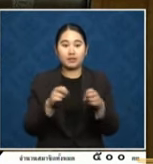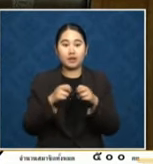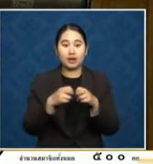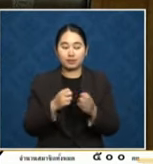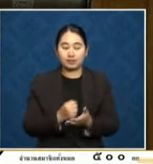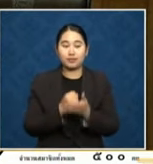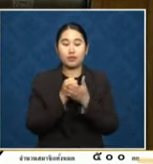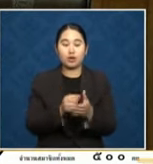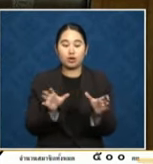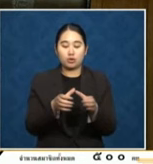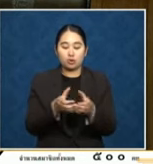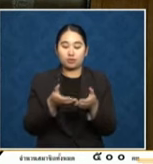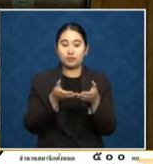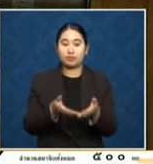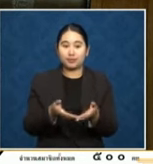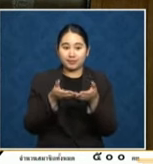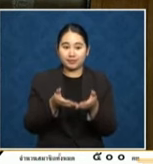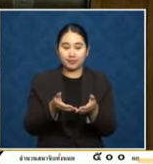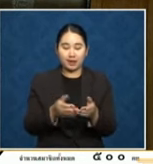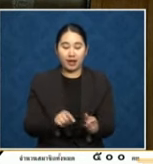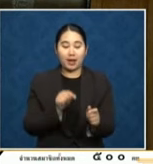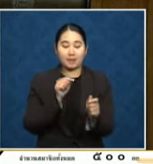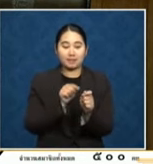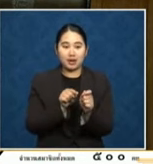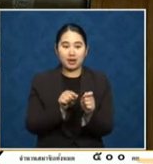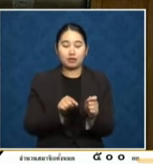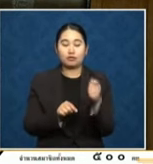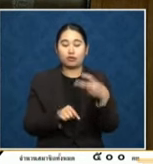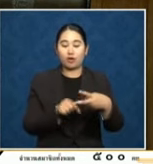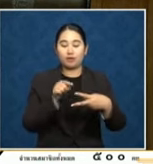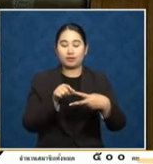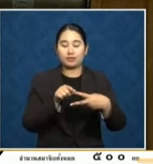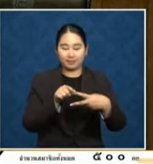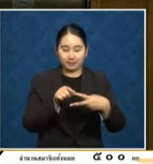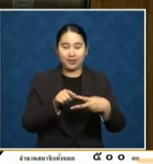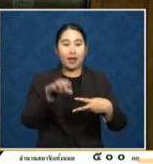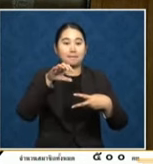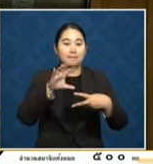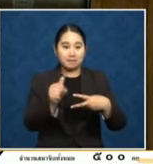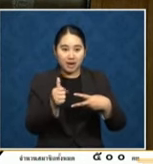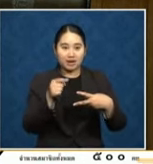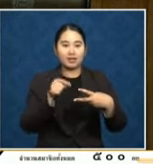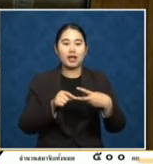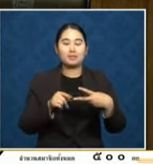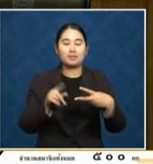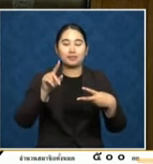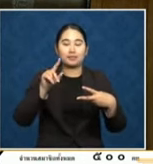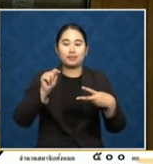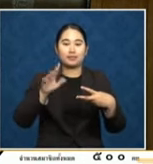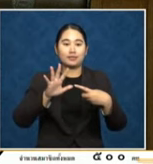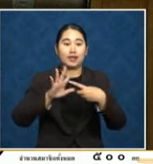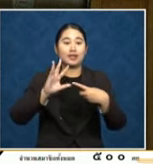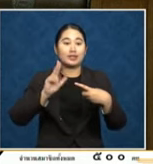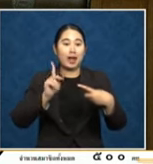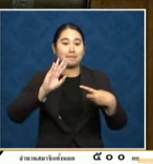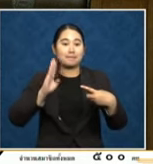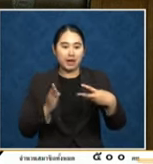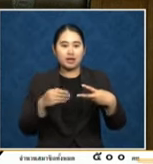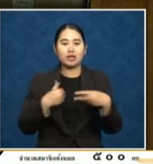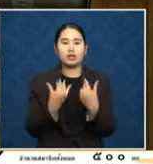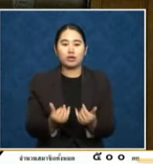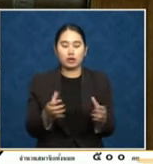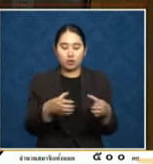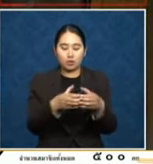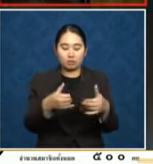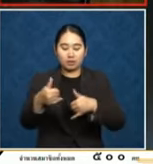ชาวประมงพื้นบ้าน2อำเภอคืออำเภอเมืองและอำเภอตากใบครับท่านประธานครับ จำนวนผู้มาร่วมเสวนา150